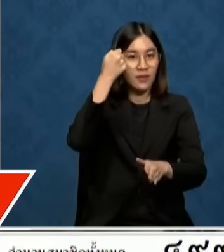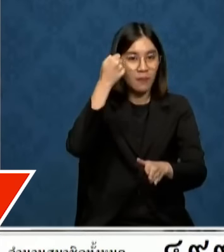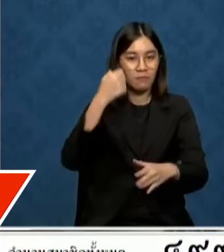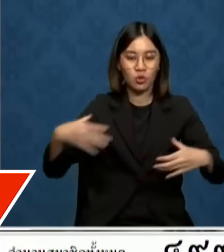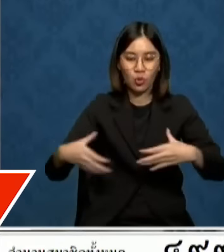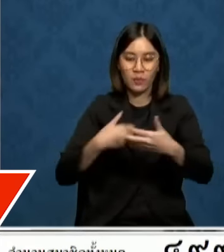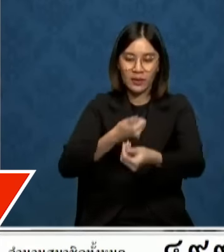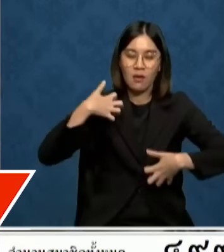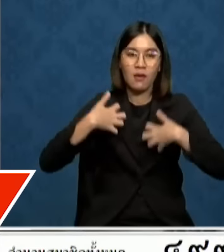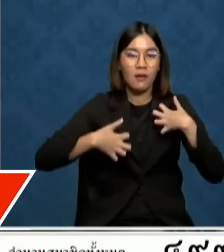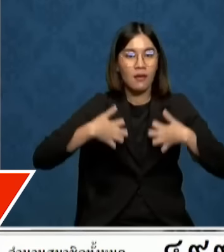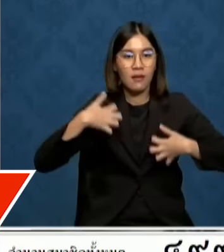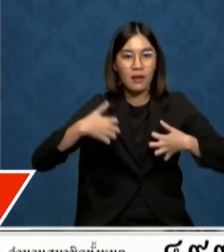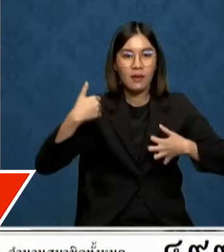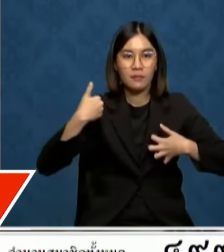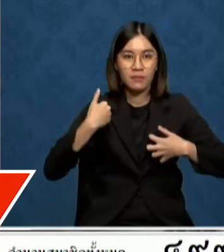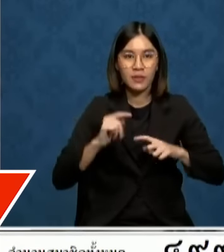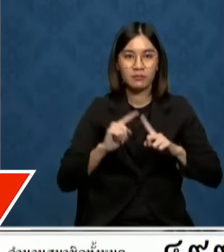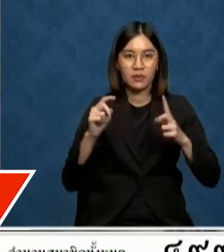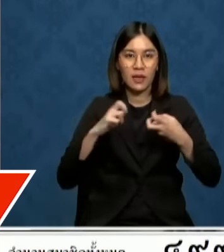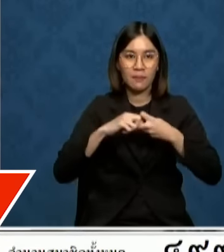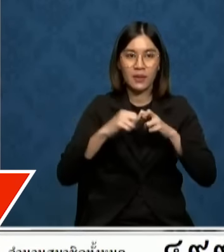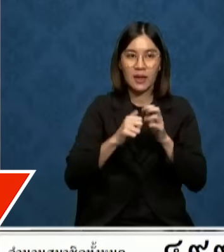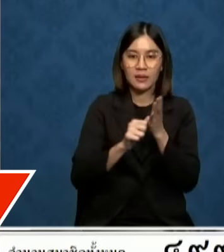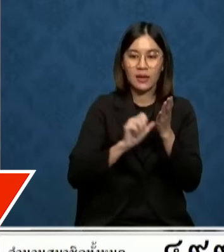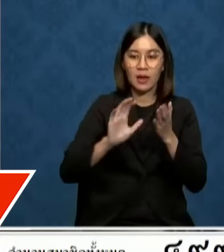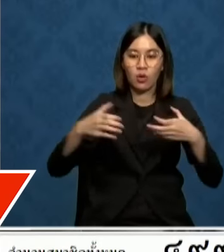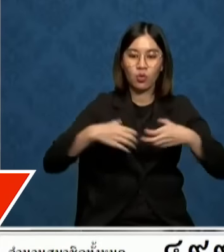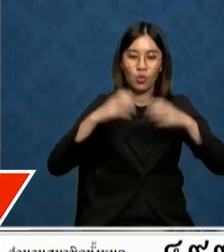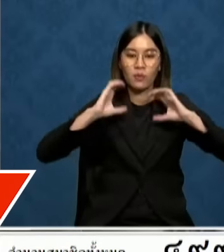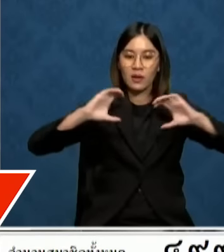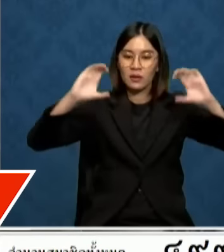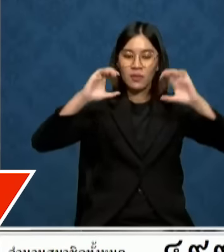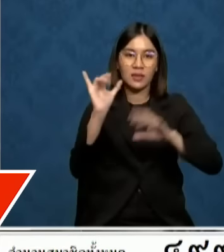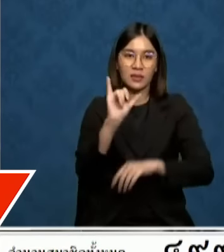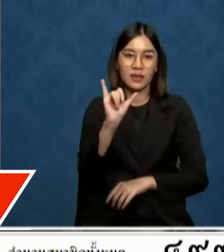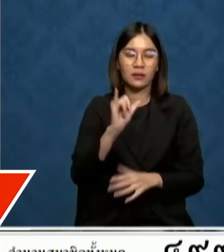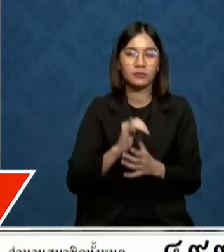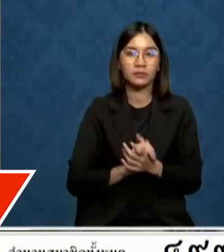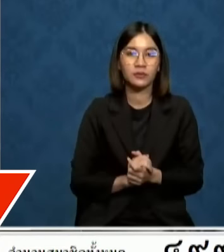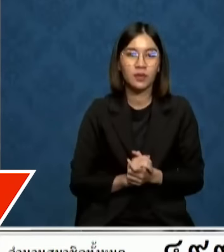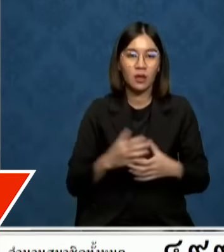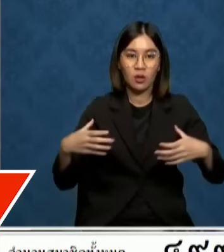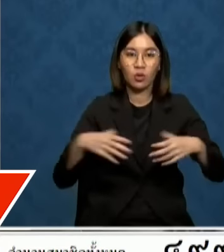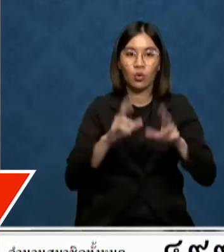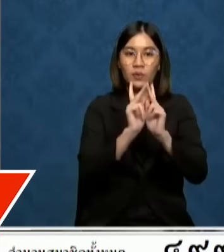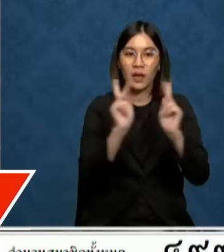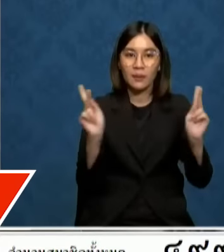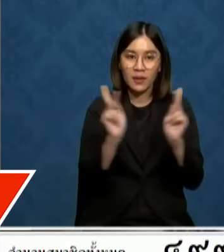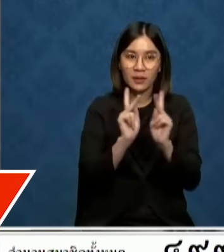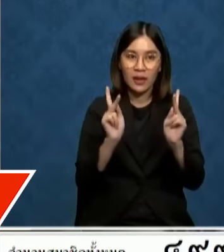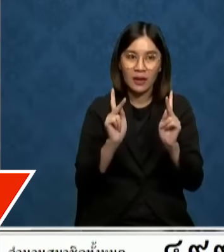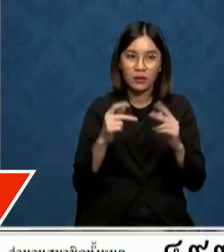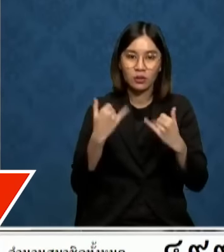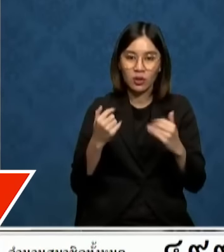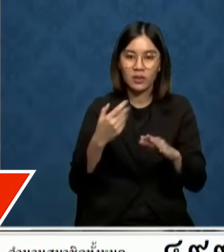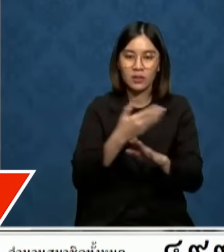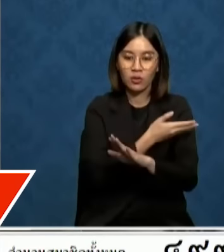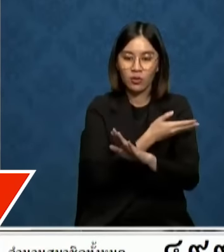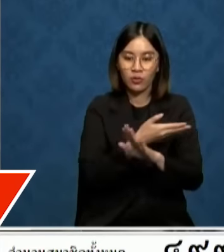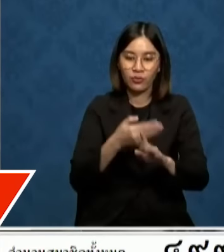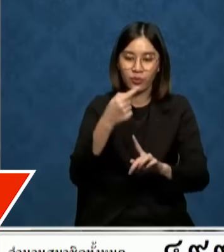เดือดร้อนทั่วถึงแต่การแก้ปัญหาจากรัฐบาลยังไม่มีความชัดเจนตั้งคณะกรรมการมาจนจะครบ 3เดือน